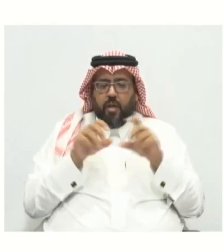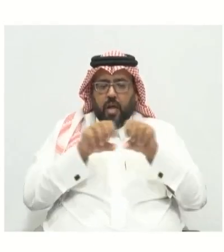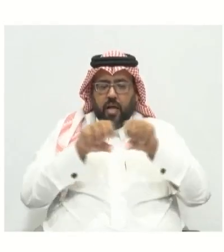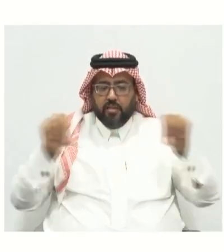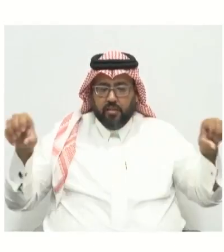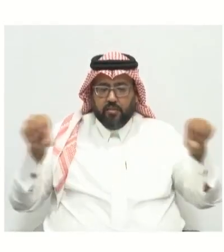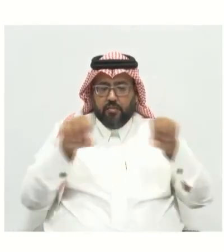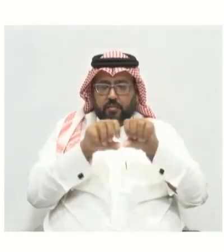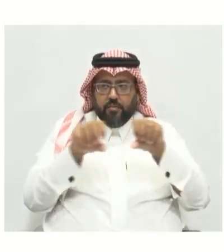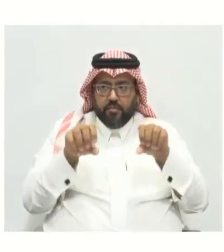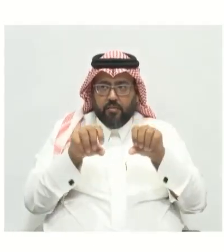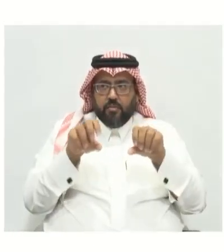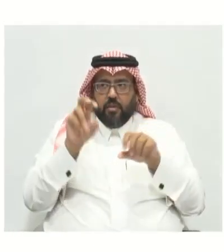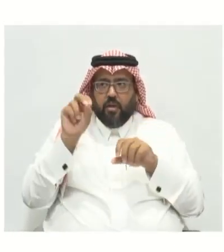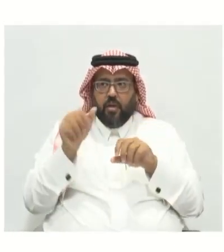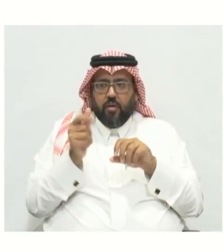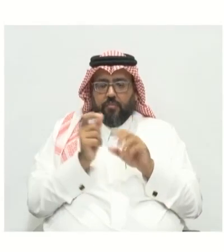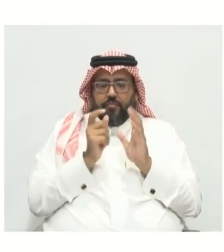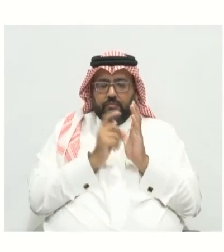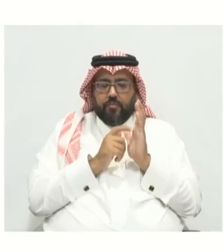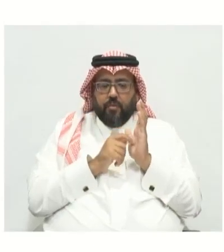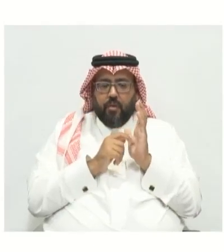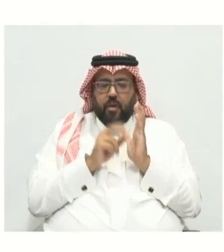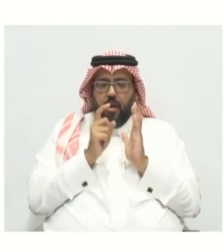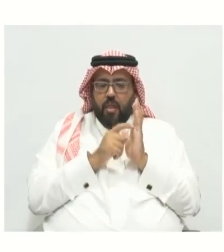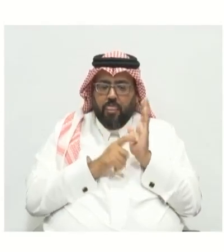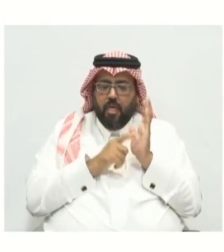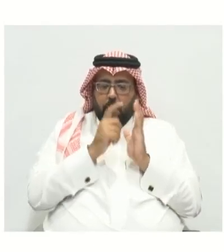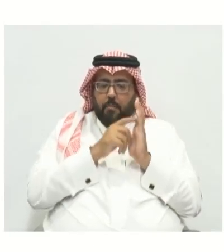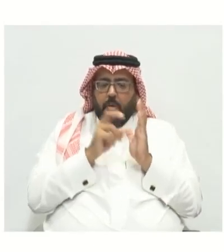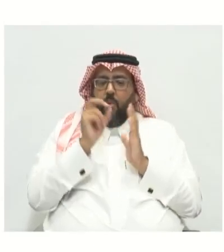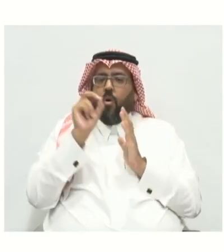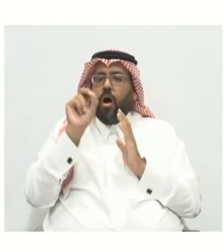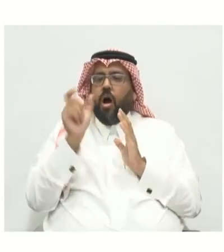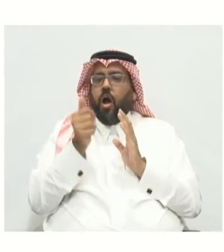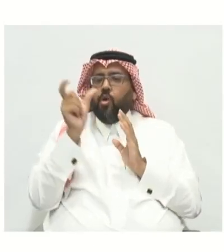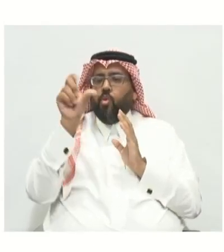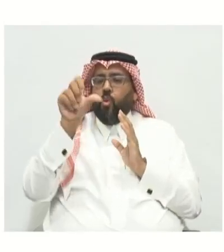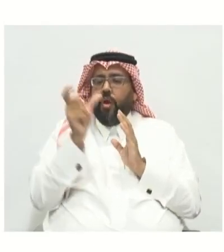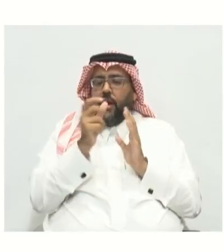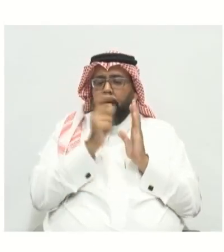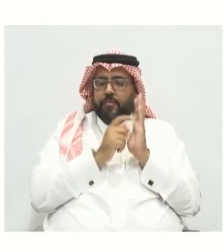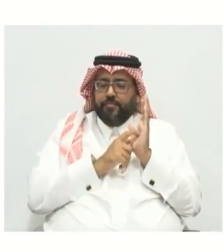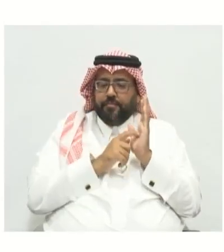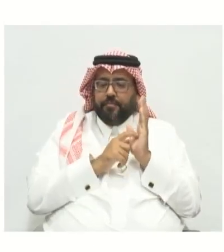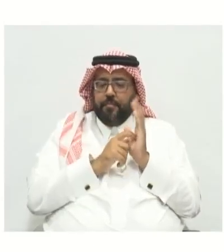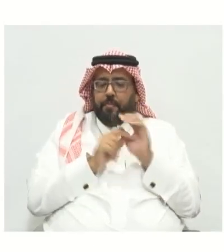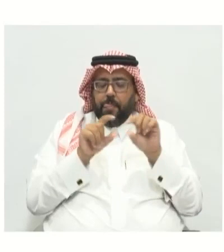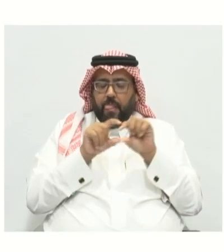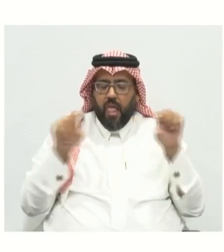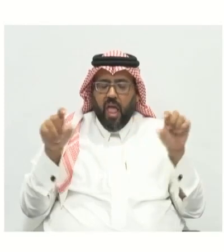هنا ان مصطلح النظام ومصطلح القانون مترادفان لغوي ولكن من حيث الاصل فمصطلح النظام هو